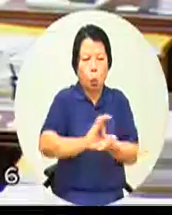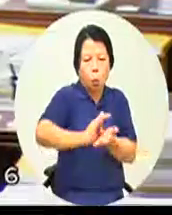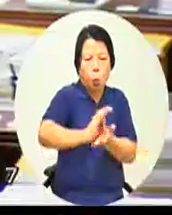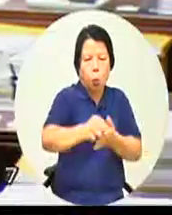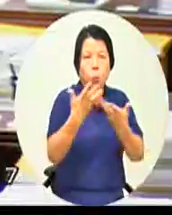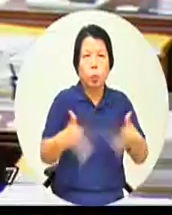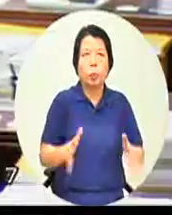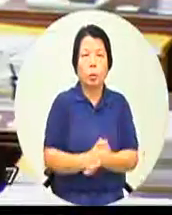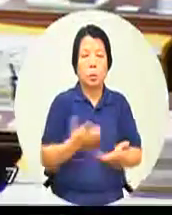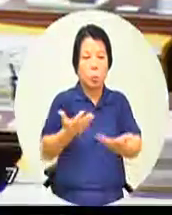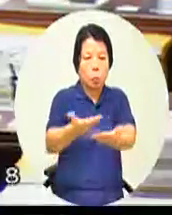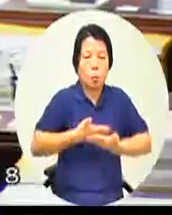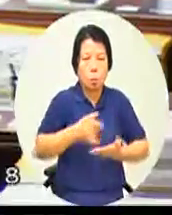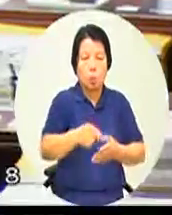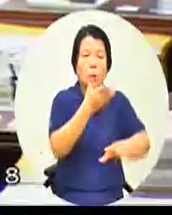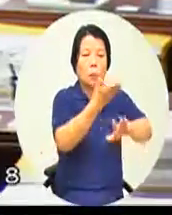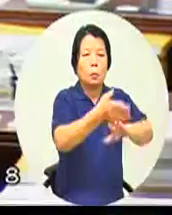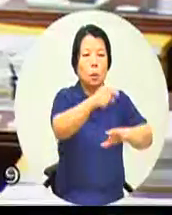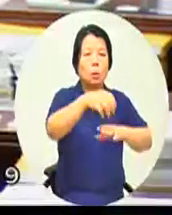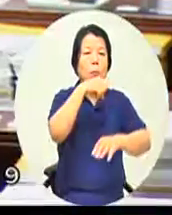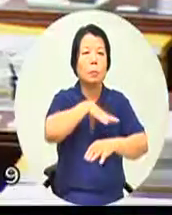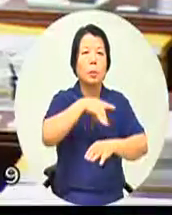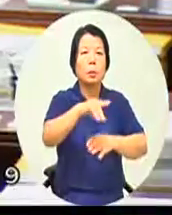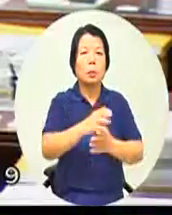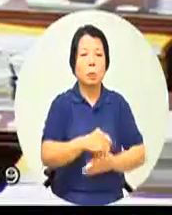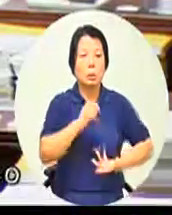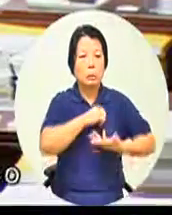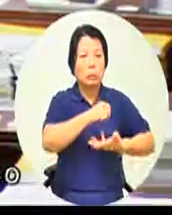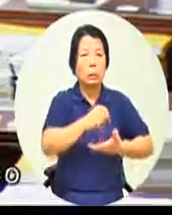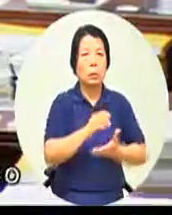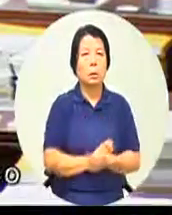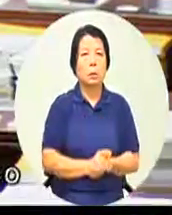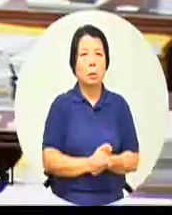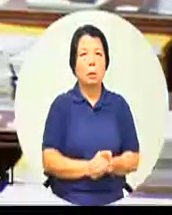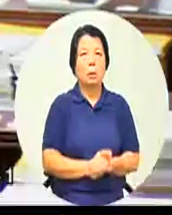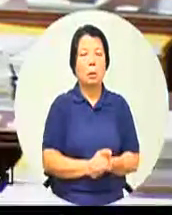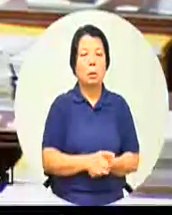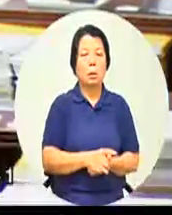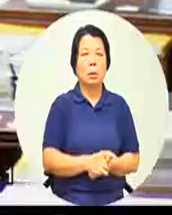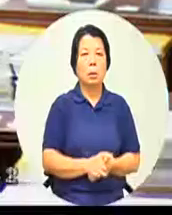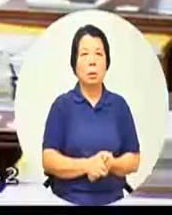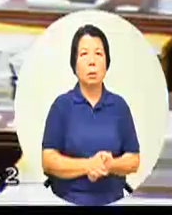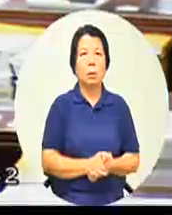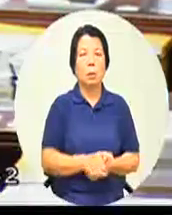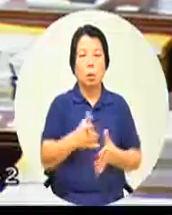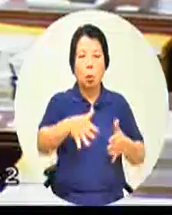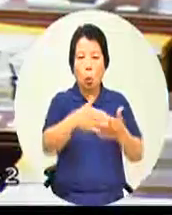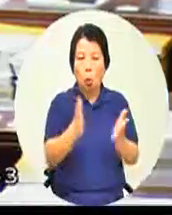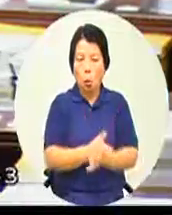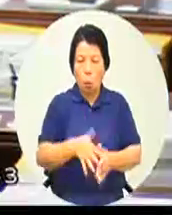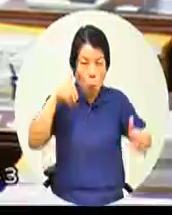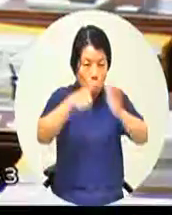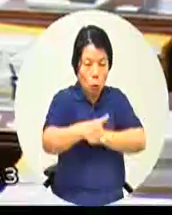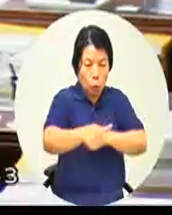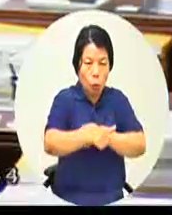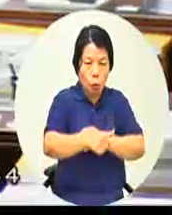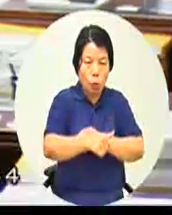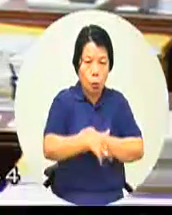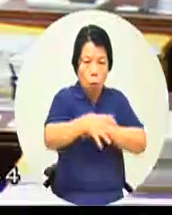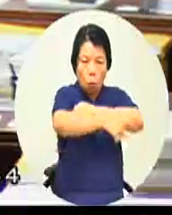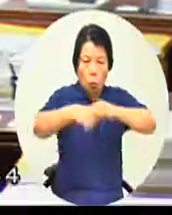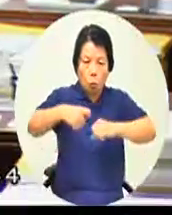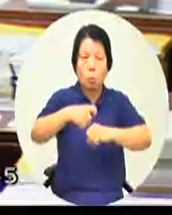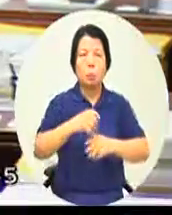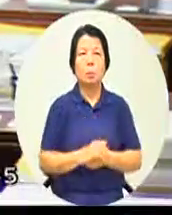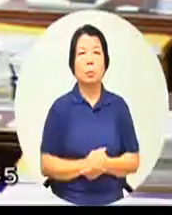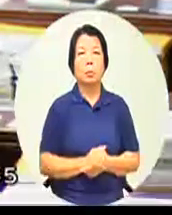东西，他放在屏东那边，他很担心哪一天被人家这个敲。撬开去 偷走那些东西啦，所